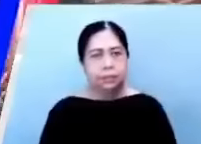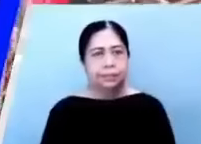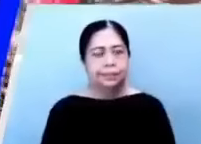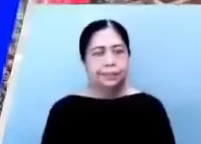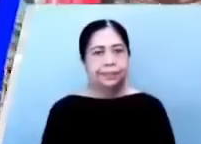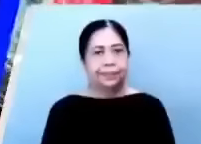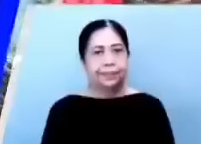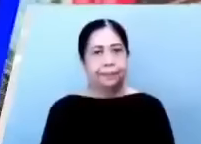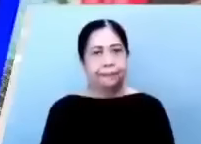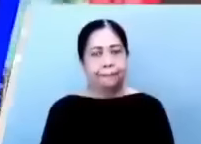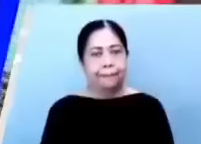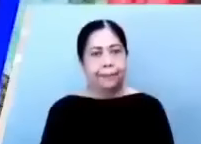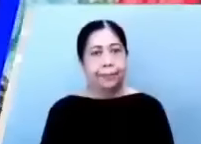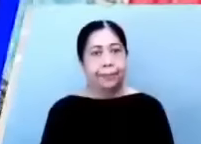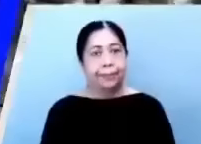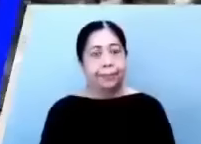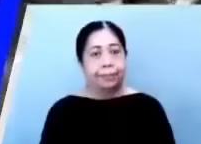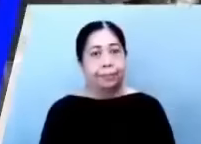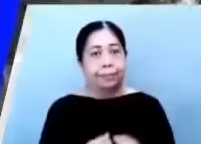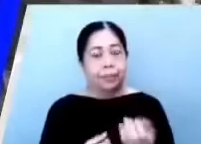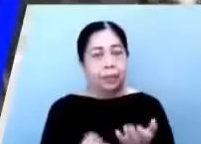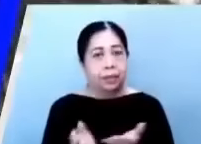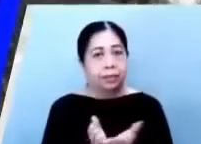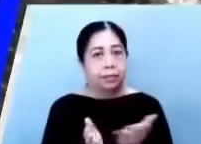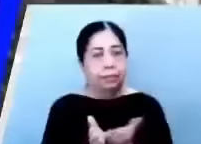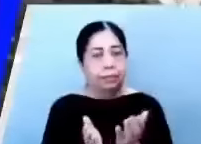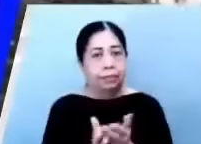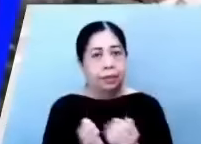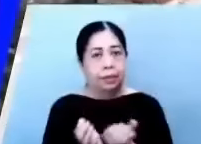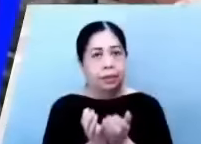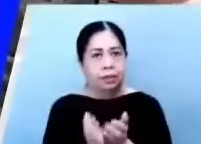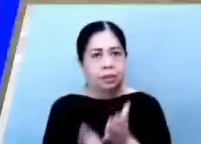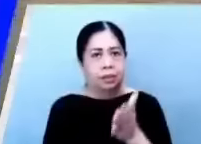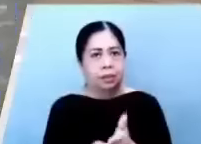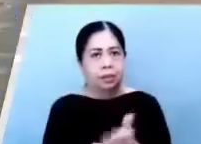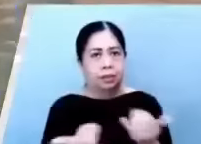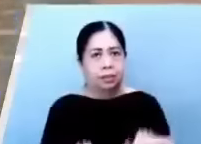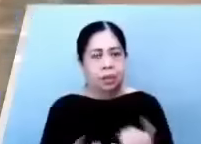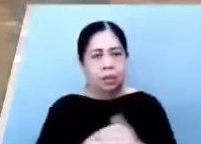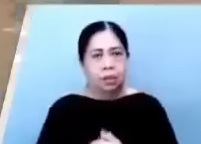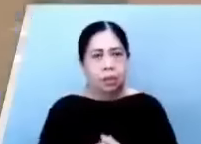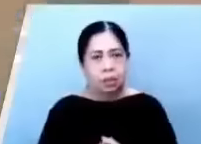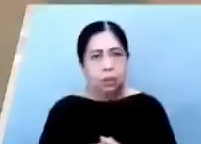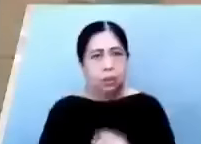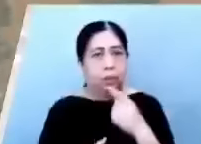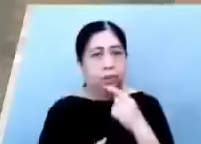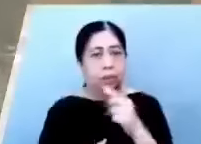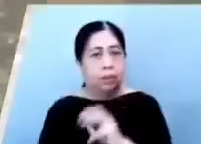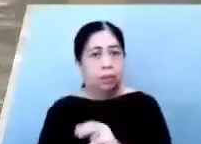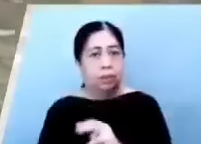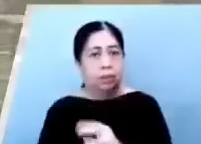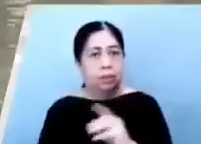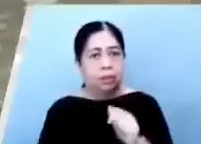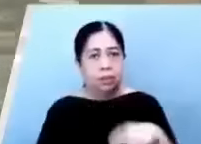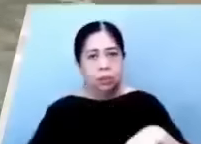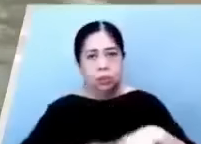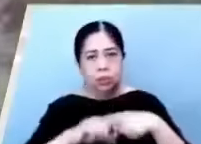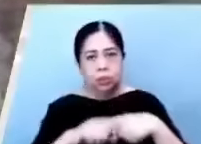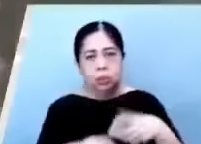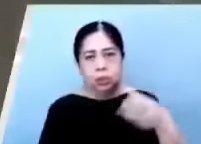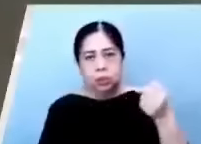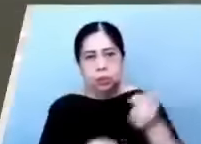Ilang estasyon ng Pasig River Ferry tigil operasyon ngayong araw. Ayon sa MMDA, sinuspindi muna ang operasyon